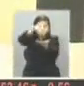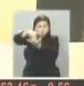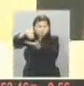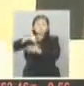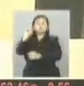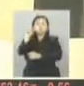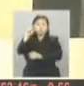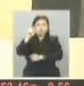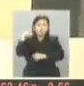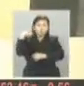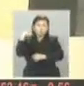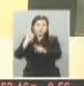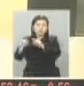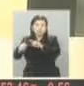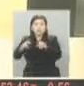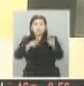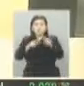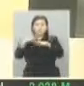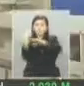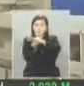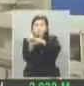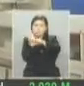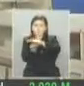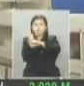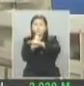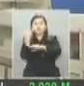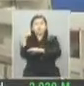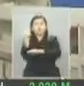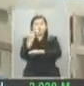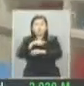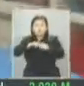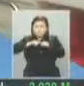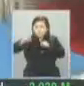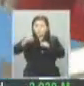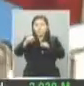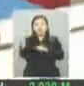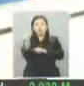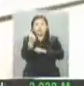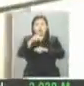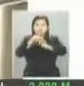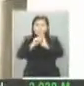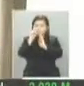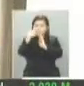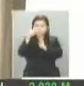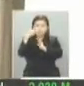24ชั่วโมงซึ่งรถกู้ชีพจะต้องถึงที่เกิดเหตุภายใน10นาทีให้ได้ร้อยละ70ของเหตุ